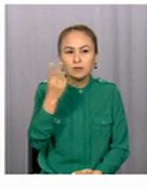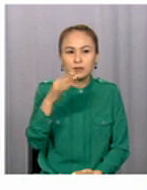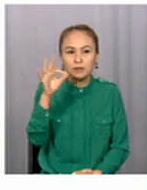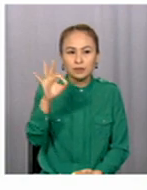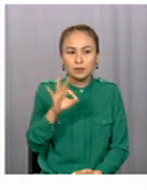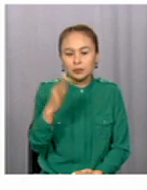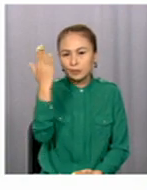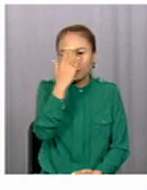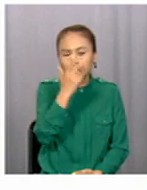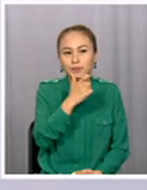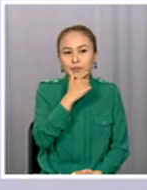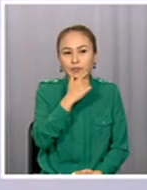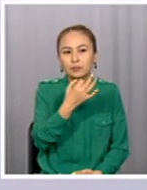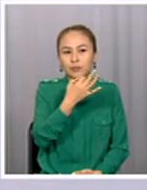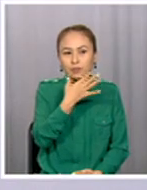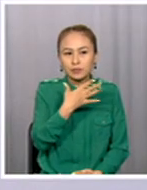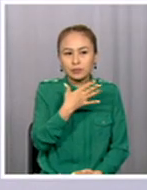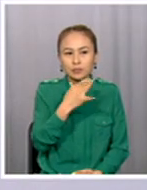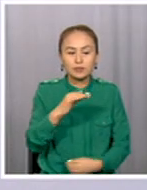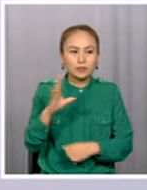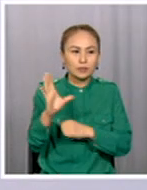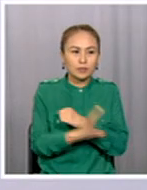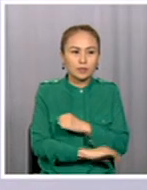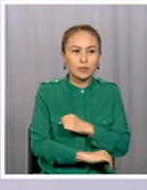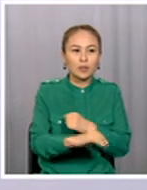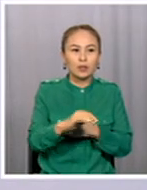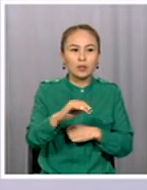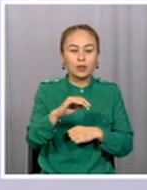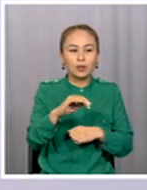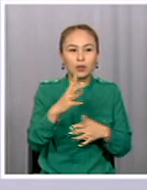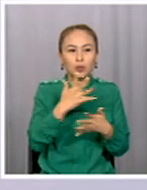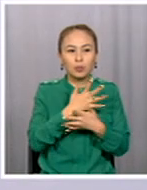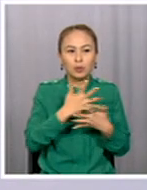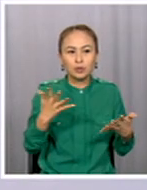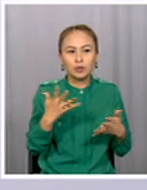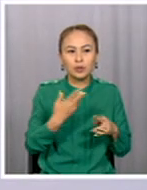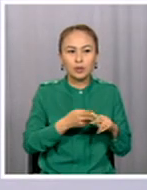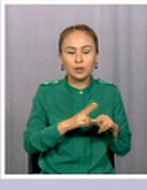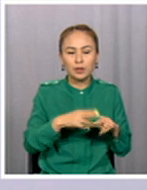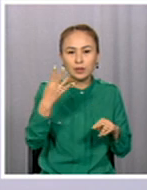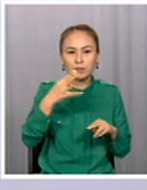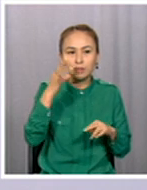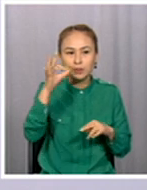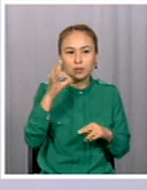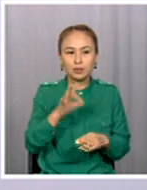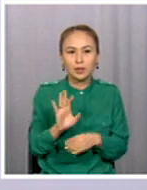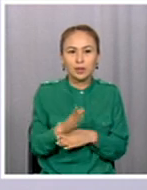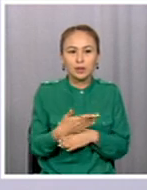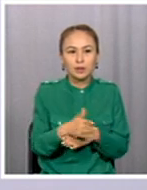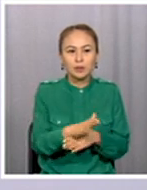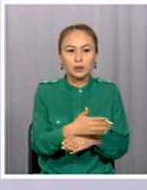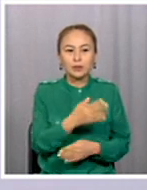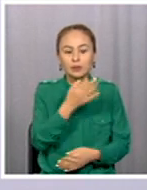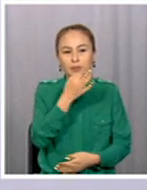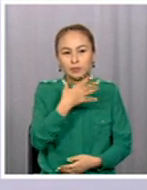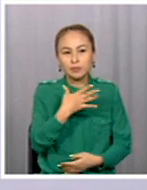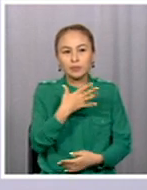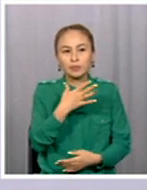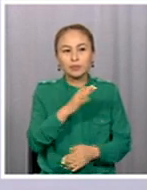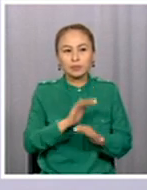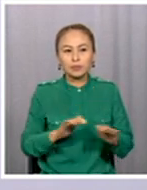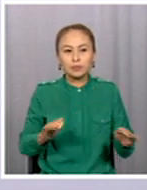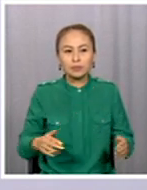кино көруді ұнататын балалар. Және соңғы ең көп бөлік алып тұрған 40% ол серуендеуді ұнататын